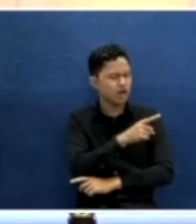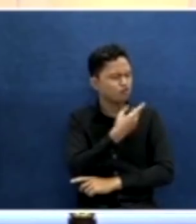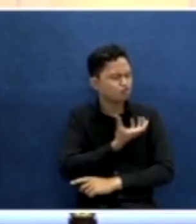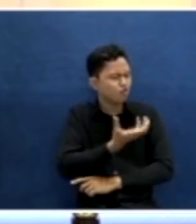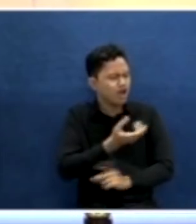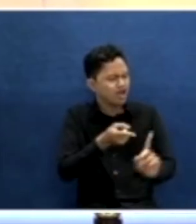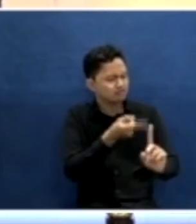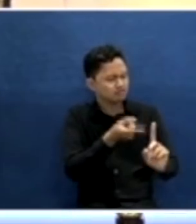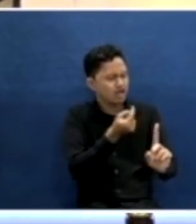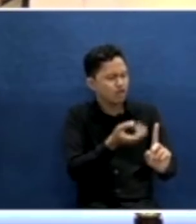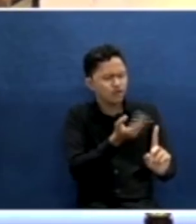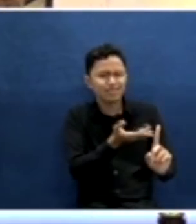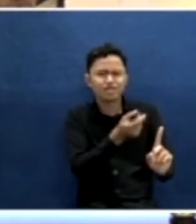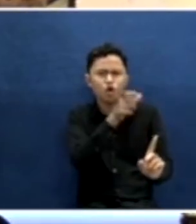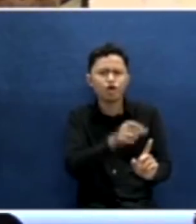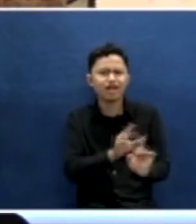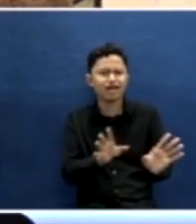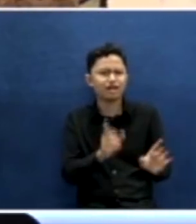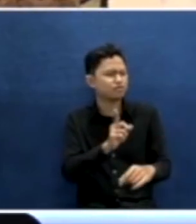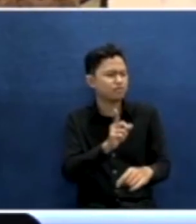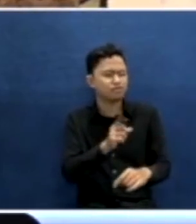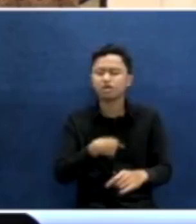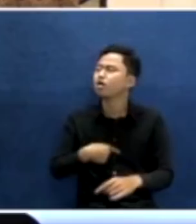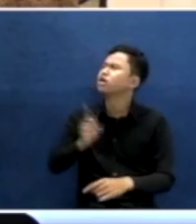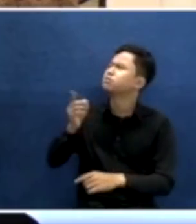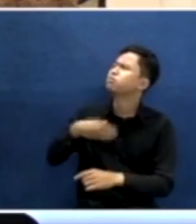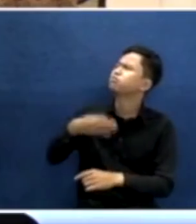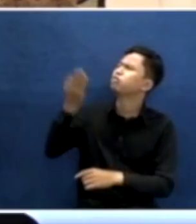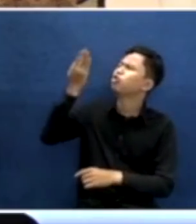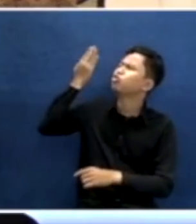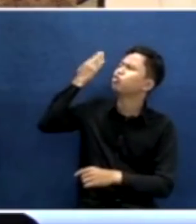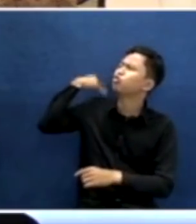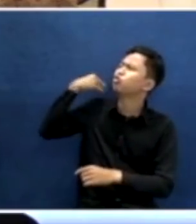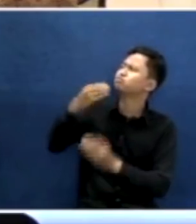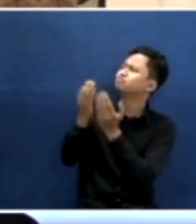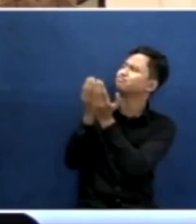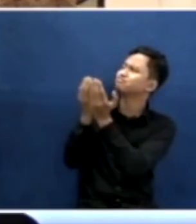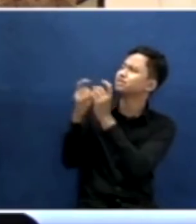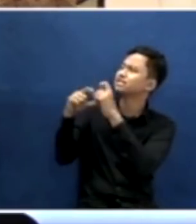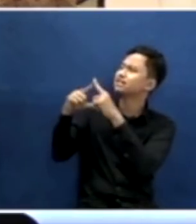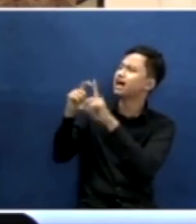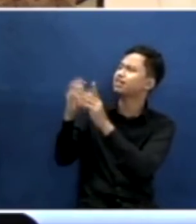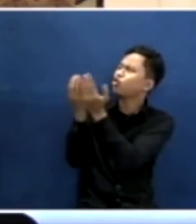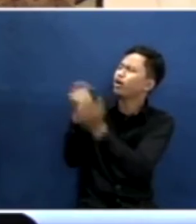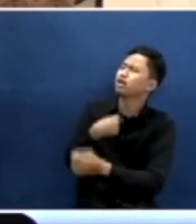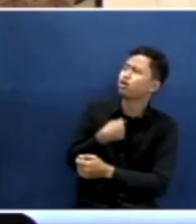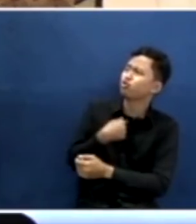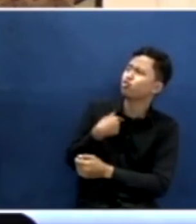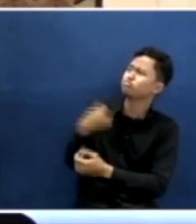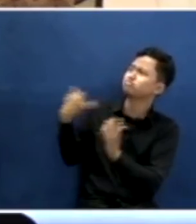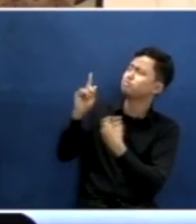gangguin orang ini karena doanya saat bin Abi waqqash kepadaku ketika aku telah menzaliminya itulah yang kita